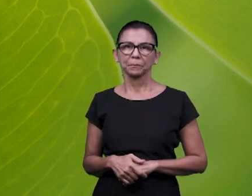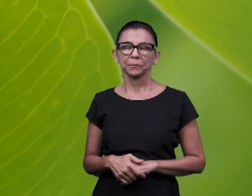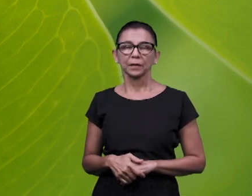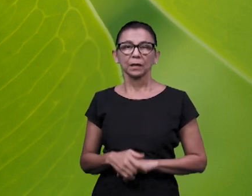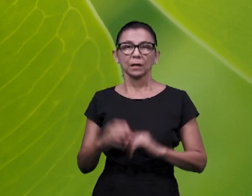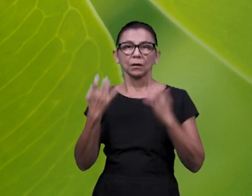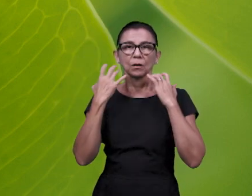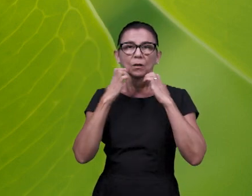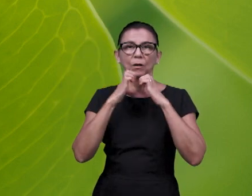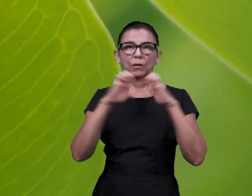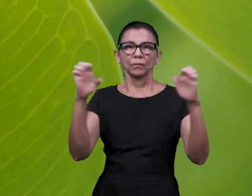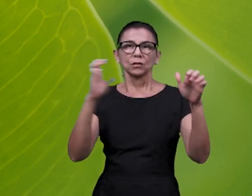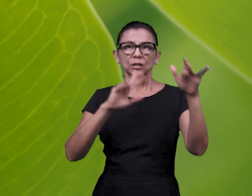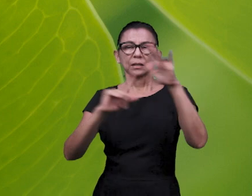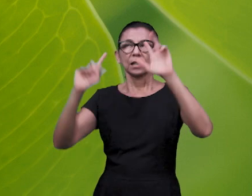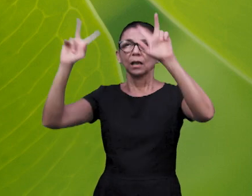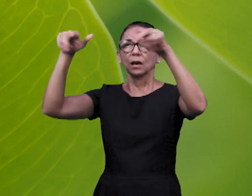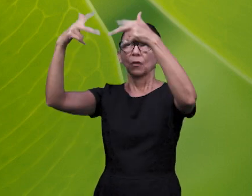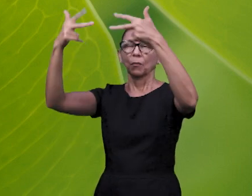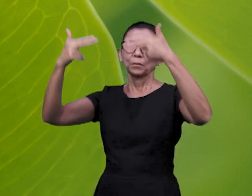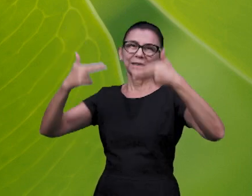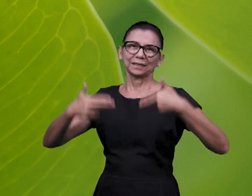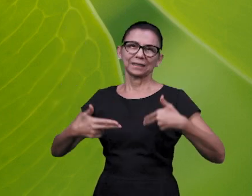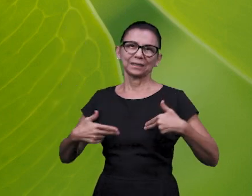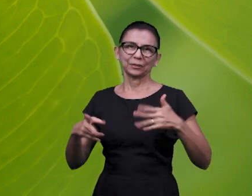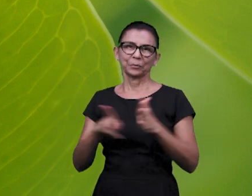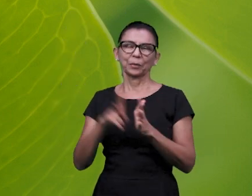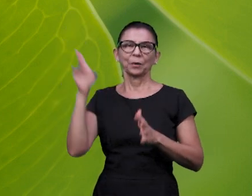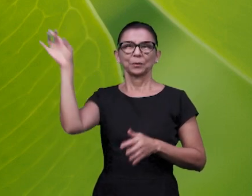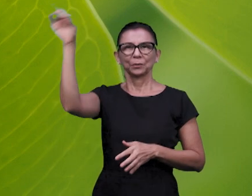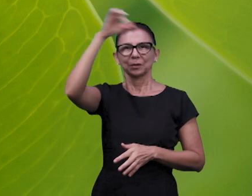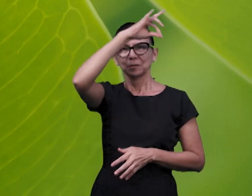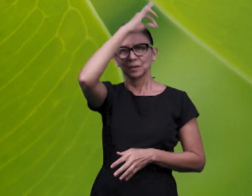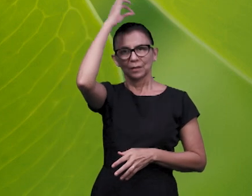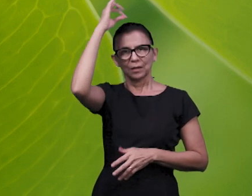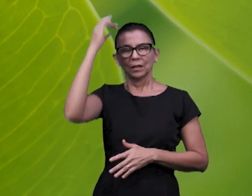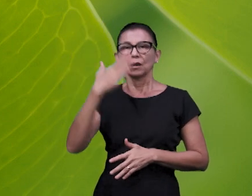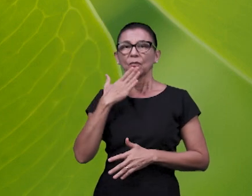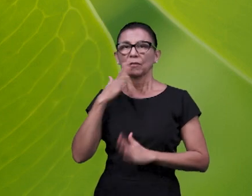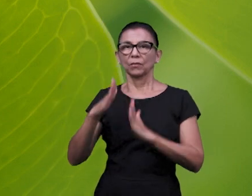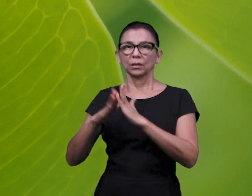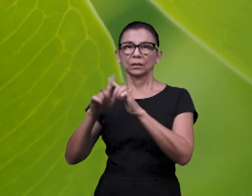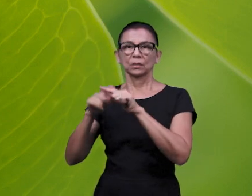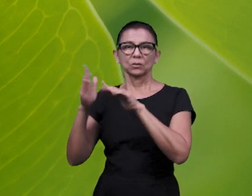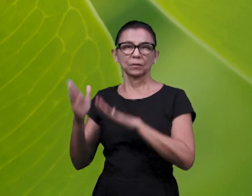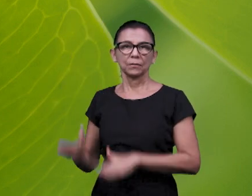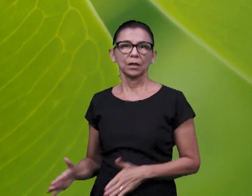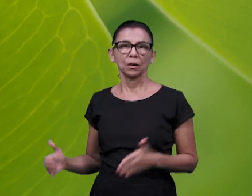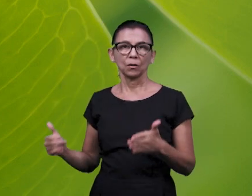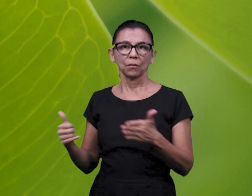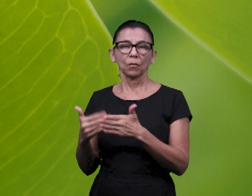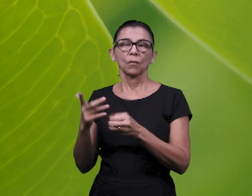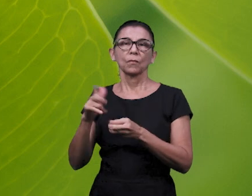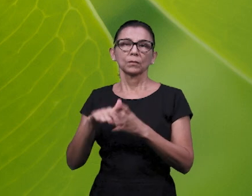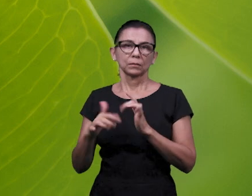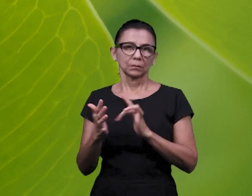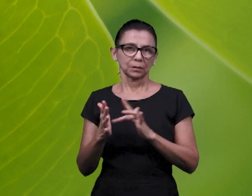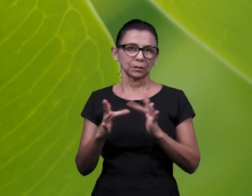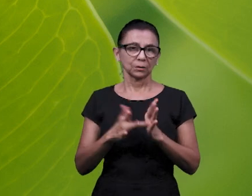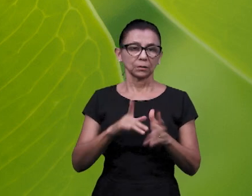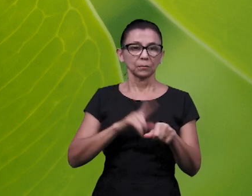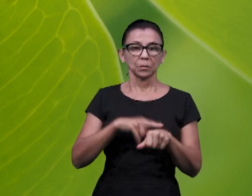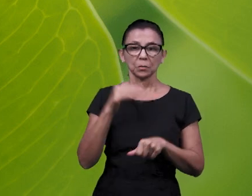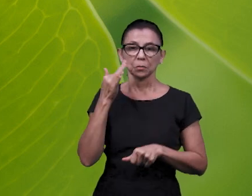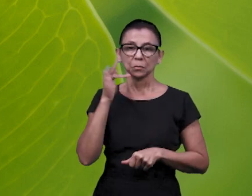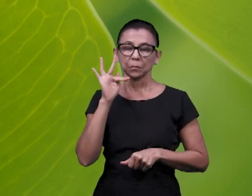éternel, ce cadeau donné par le Saint-Esprit pour nous, l'Église fidèle, dans ces dernières heures, que comme au monde bientôt, nous devons